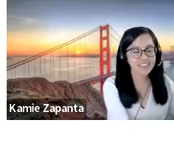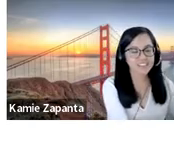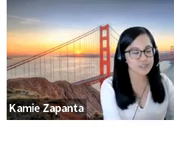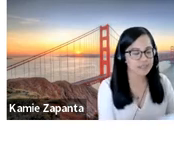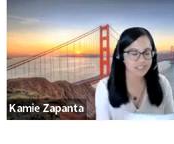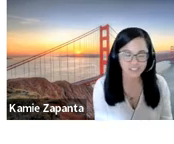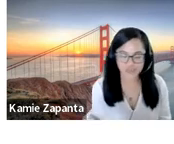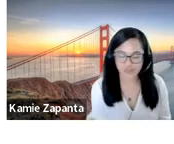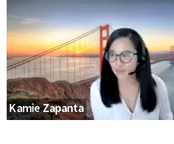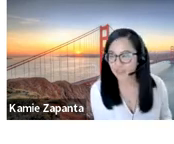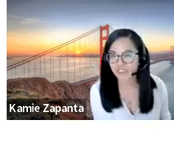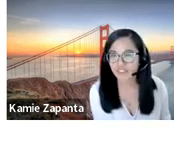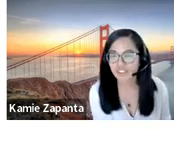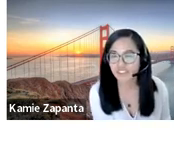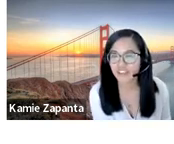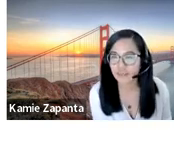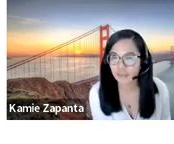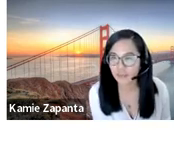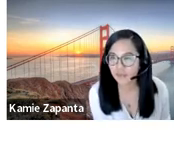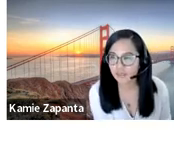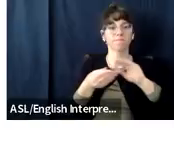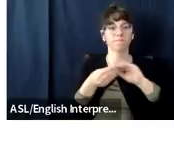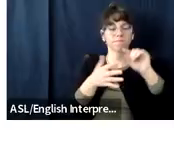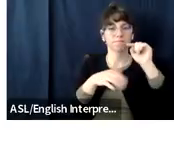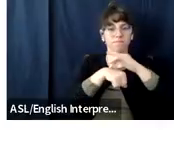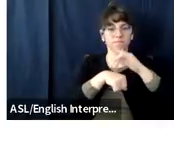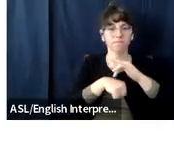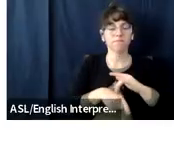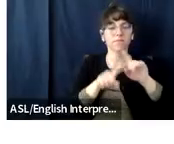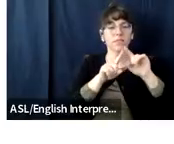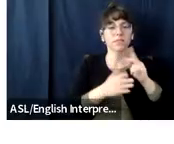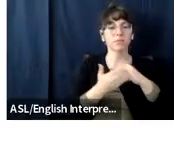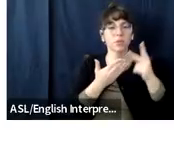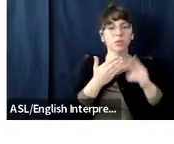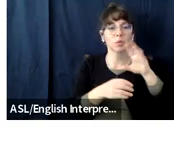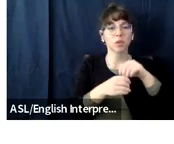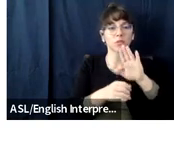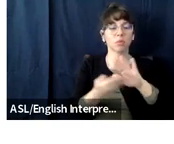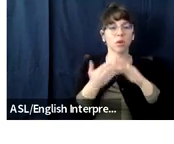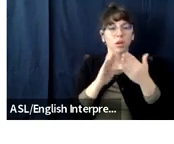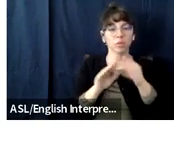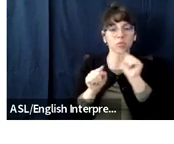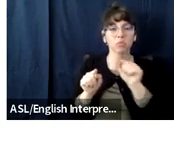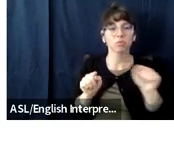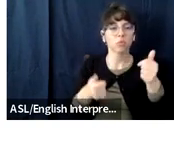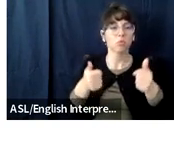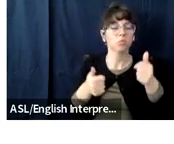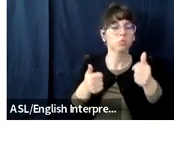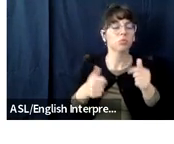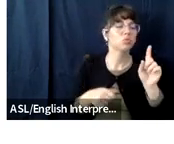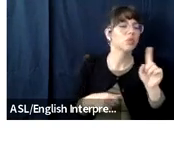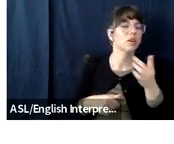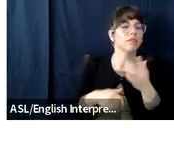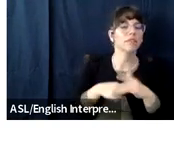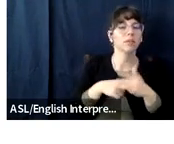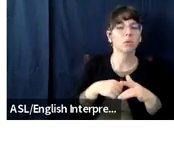be speaking to different programs in your community that are available. The first one is that is